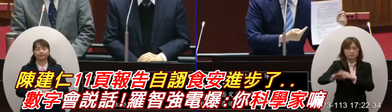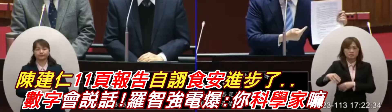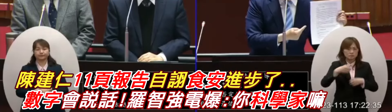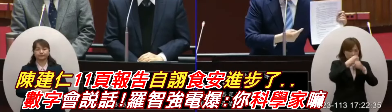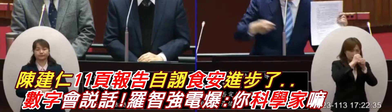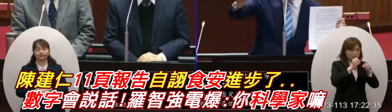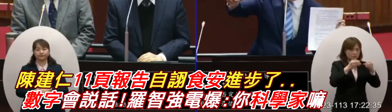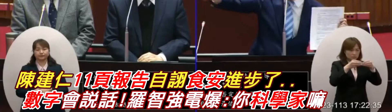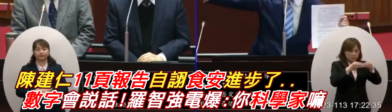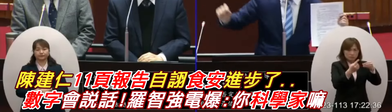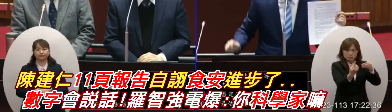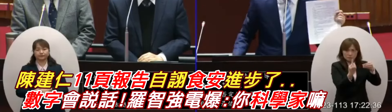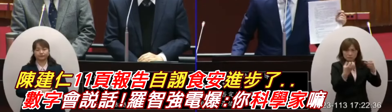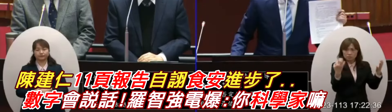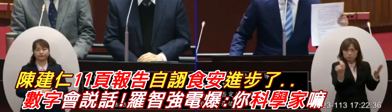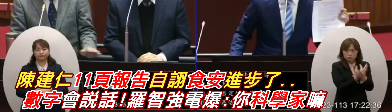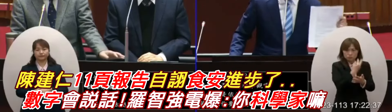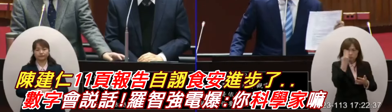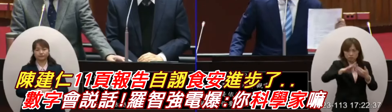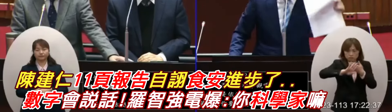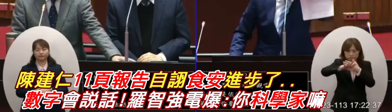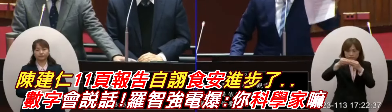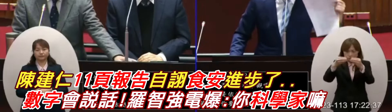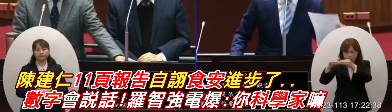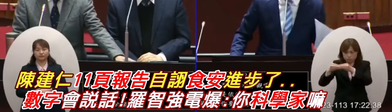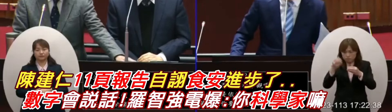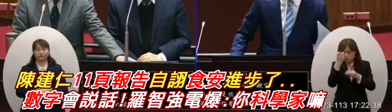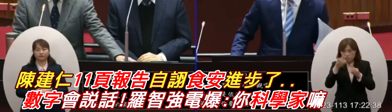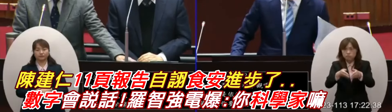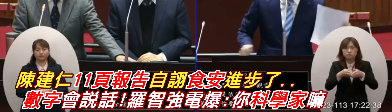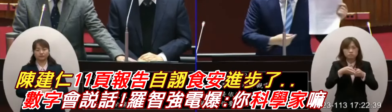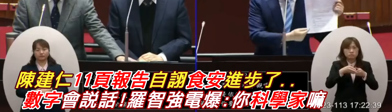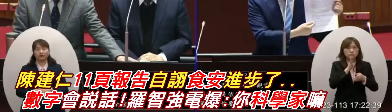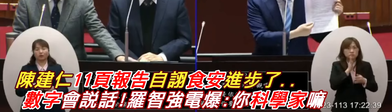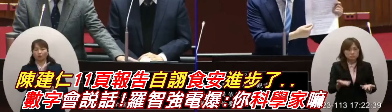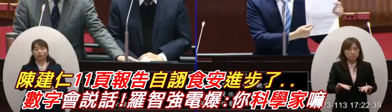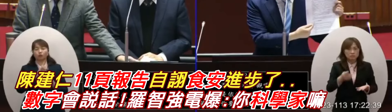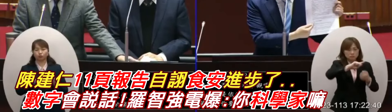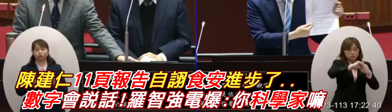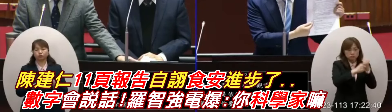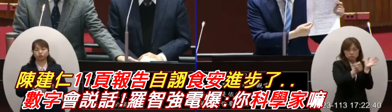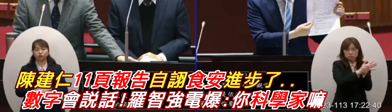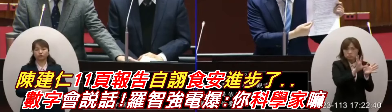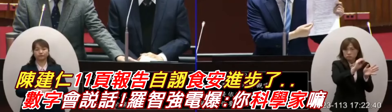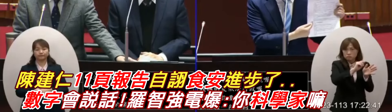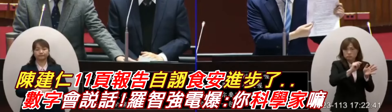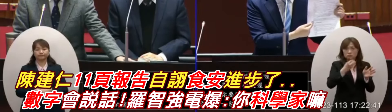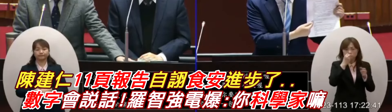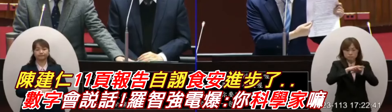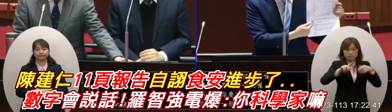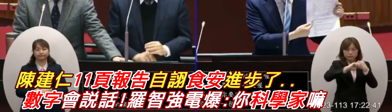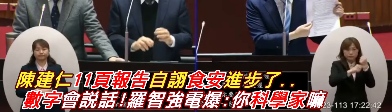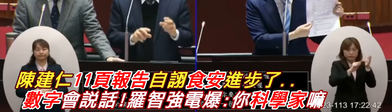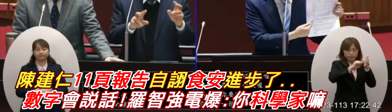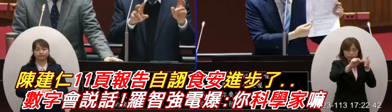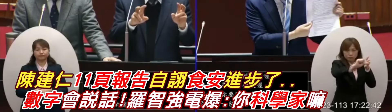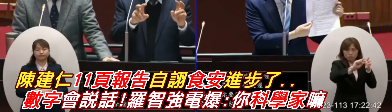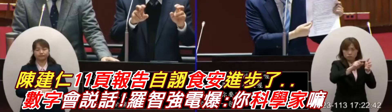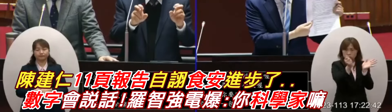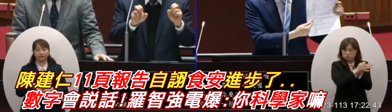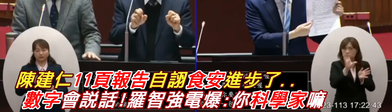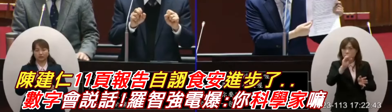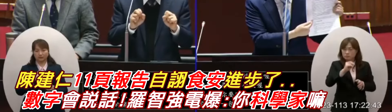够，你要平行再去检验其他包，这不是今天论点？ 当然是。 法律有写吗？食安法第五条写，讲给我听，哪边讲的？ 就是你